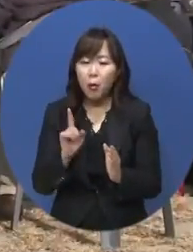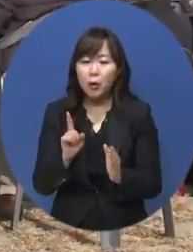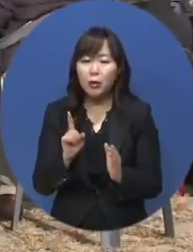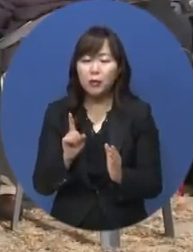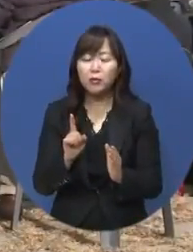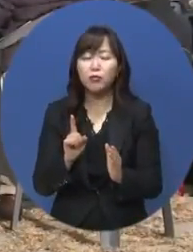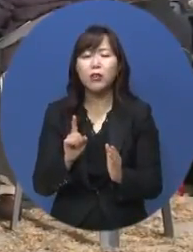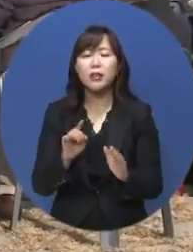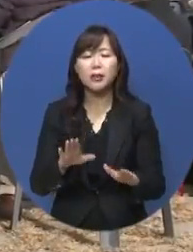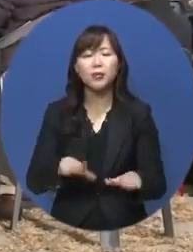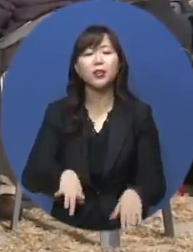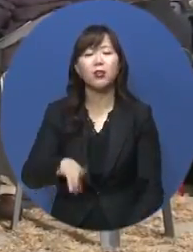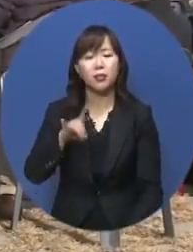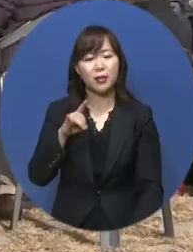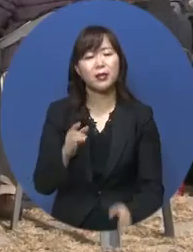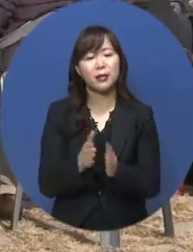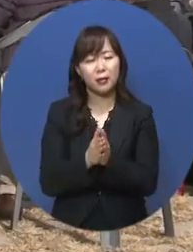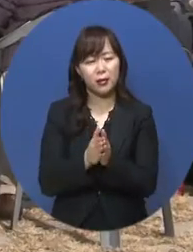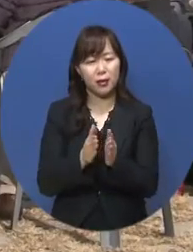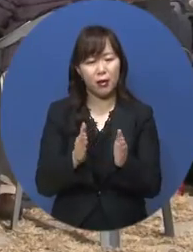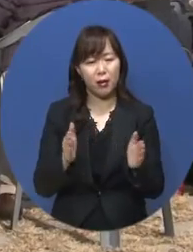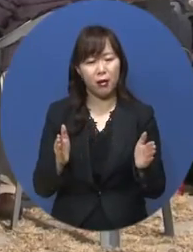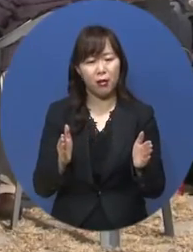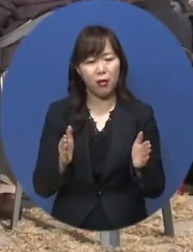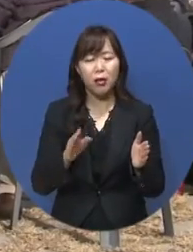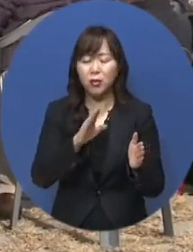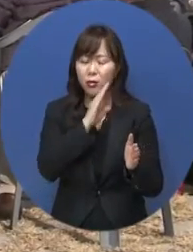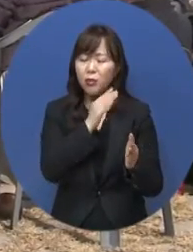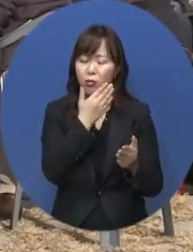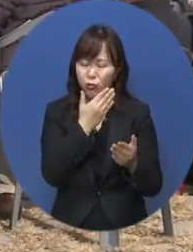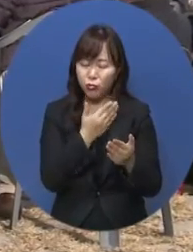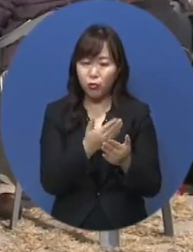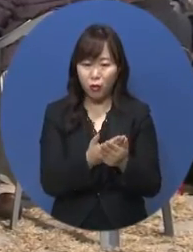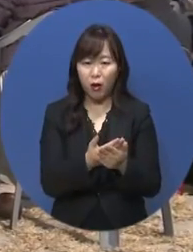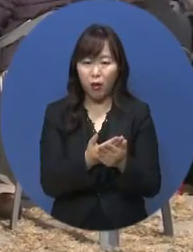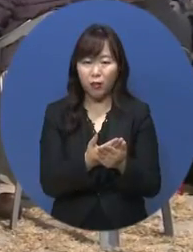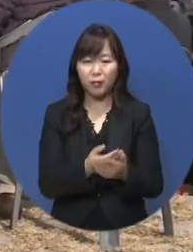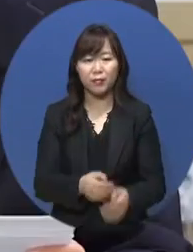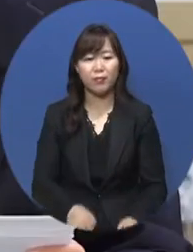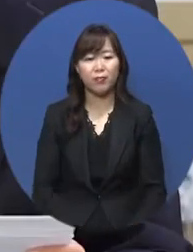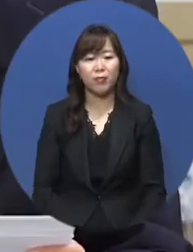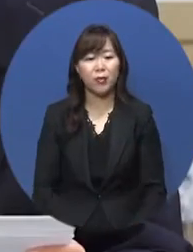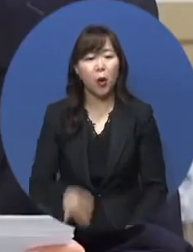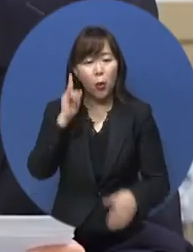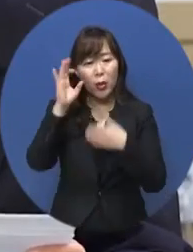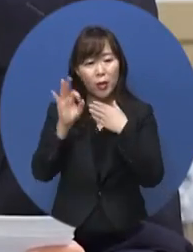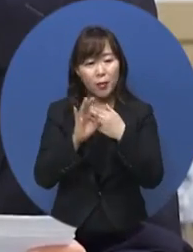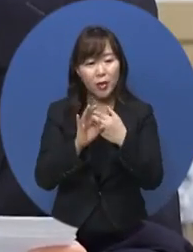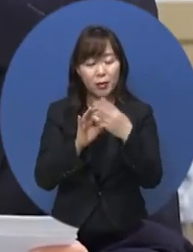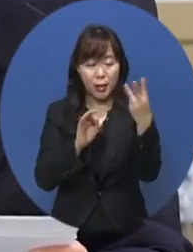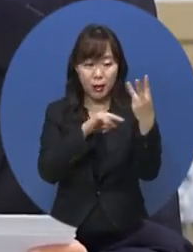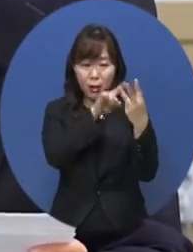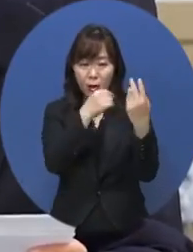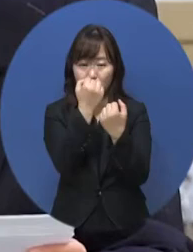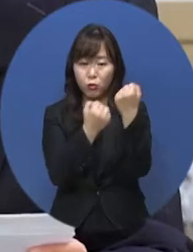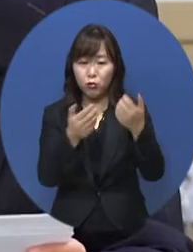이제 만들어가는 아, 단초를 중요한 단초를 만들어 준 거죠. 아, 왜냐하면 3개의 연수